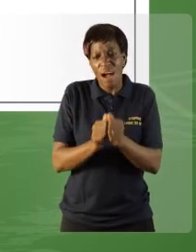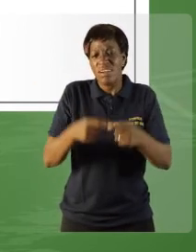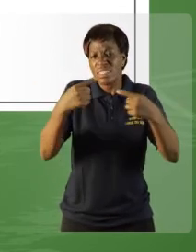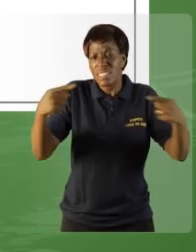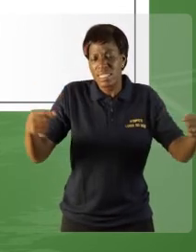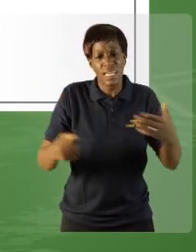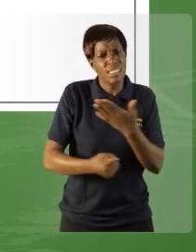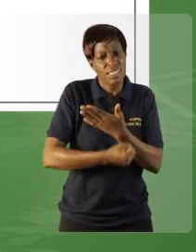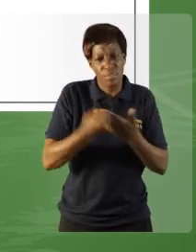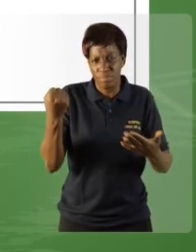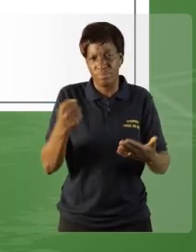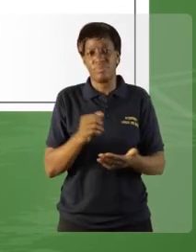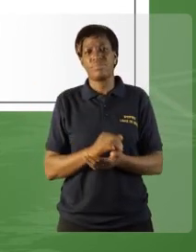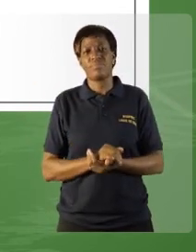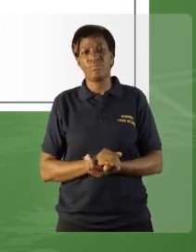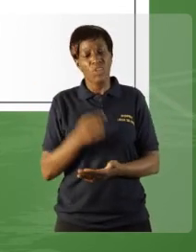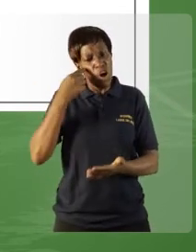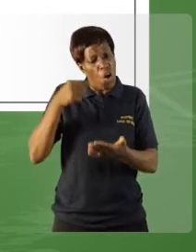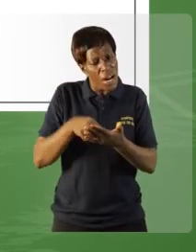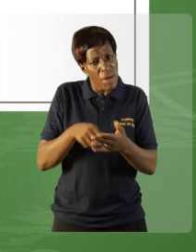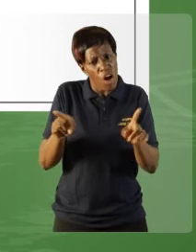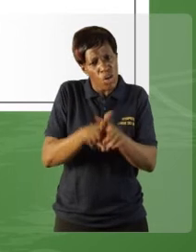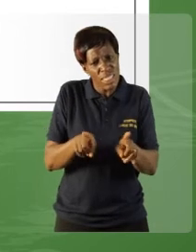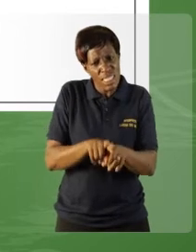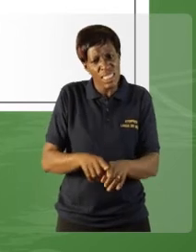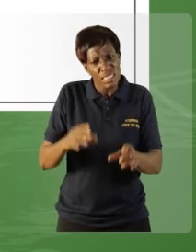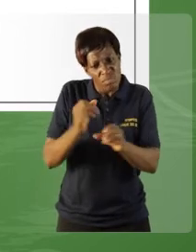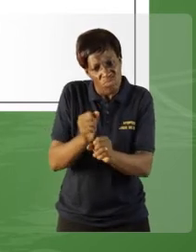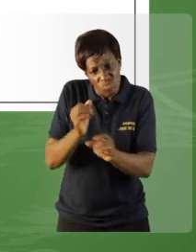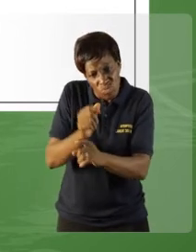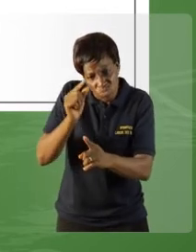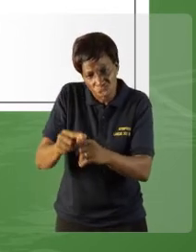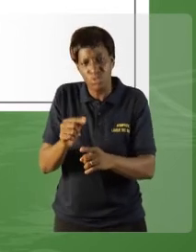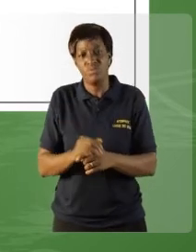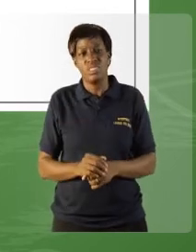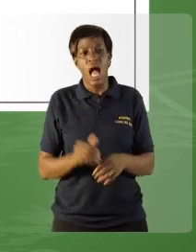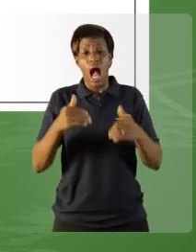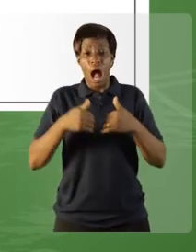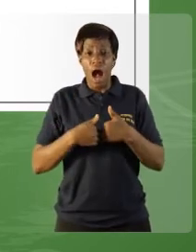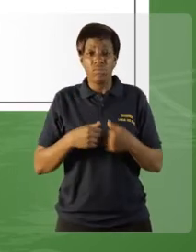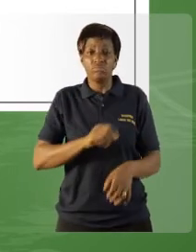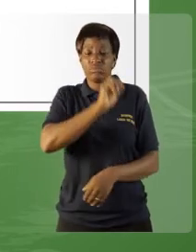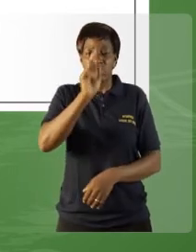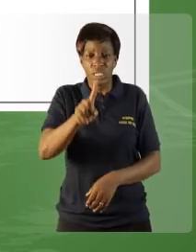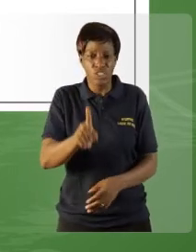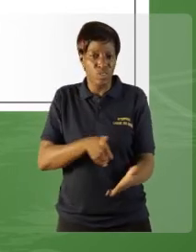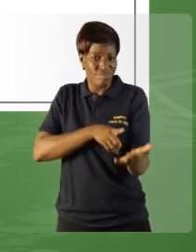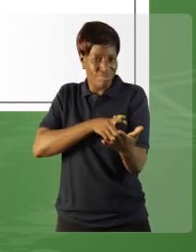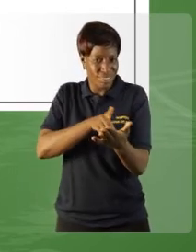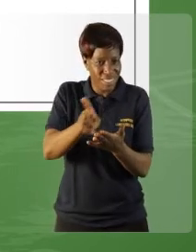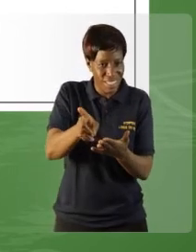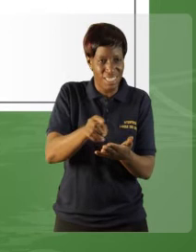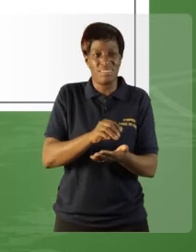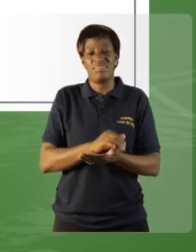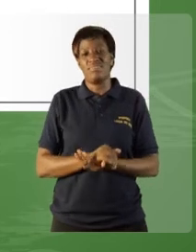simple. L'on remarque aussi des abréviations. Nous avons aussi des interrogations directes sans inversion. Des